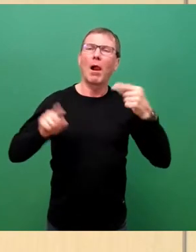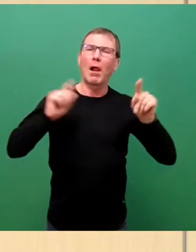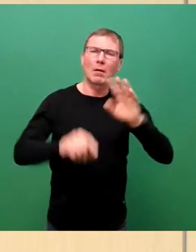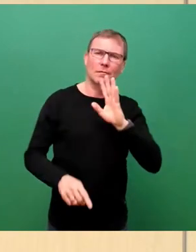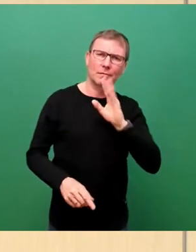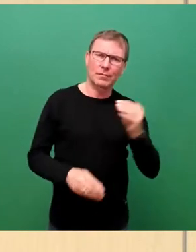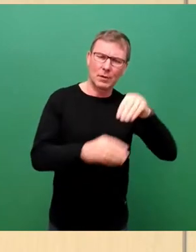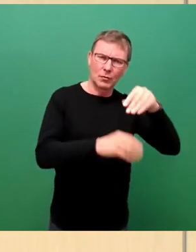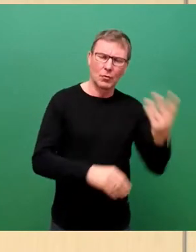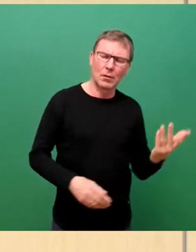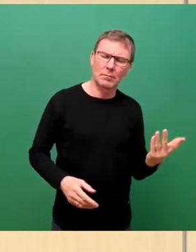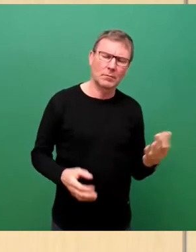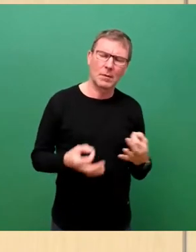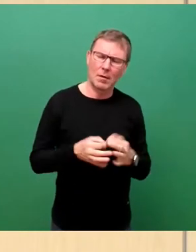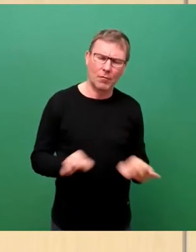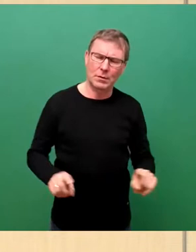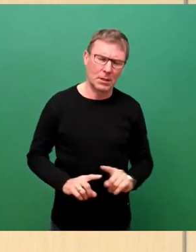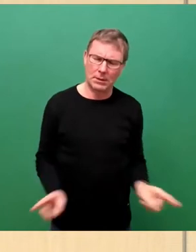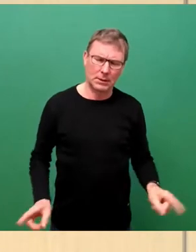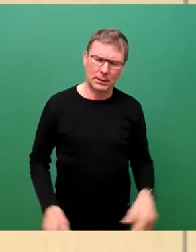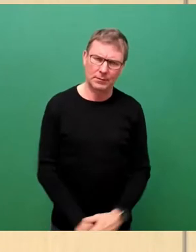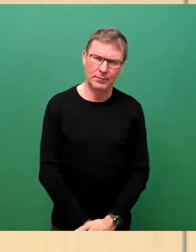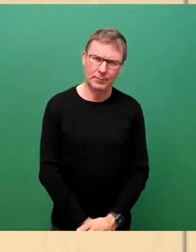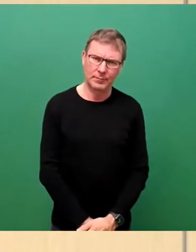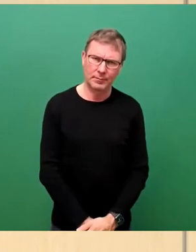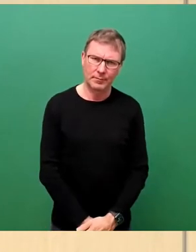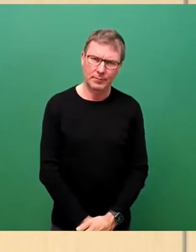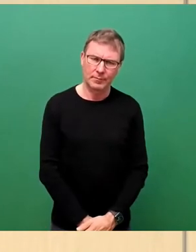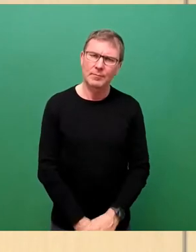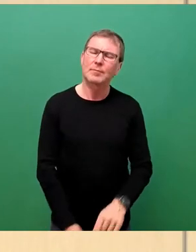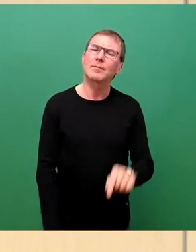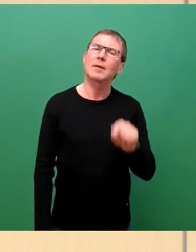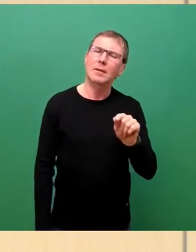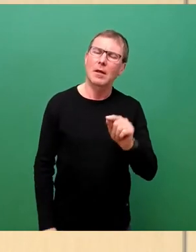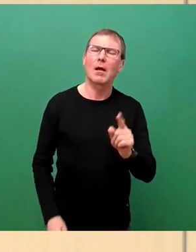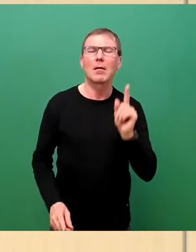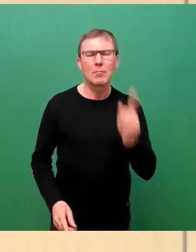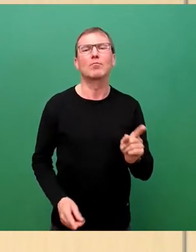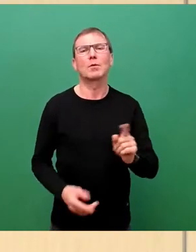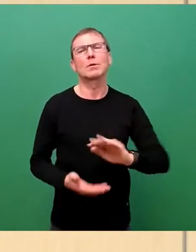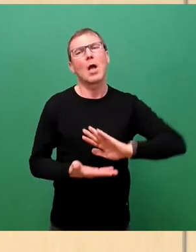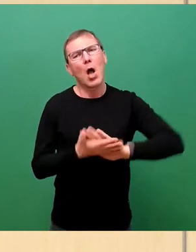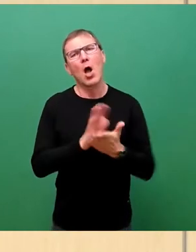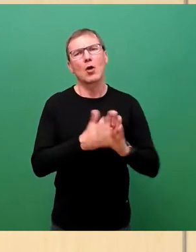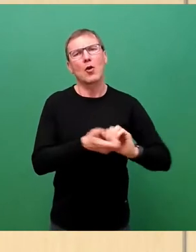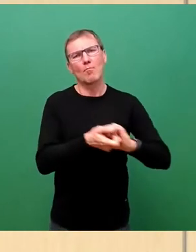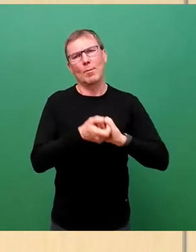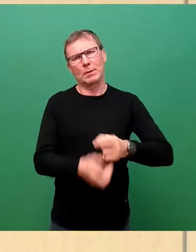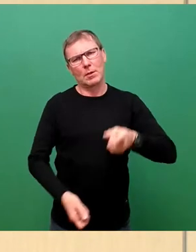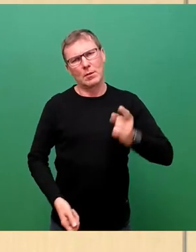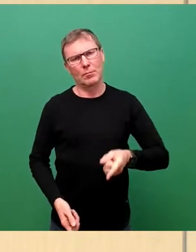Das funktioniert am Ende nicht. Auch da gibt es den Kompromiss. Und wenn wir etwas meinen, was